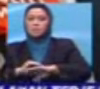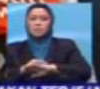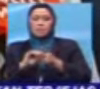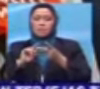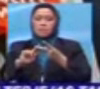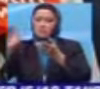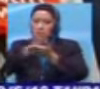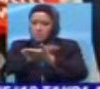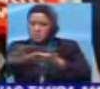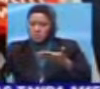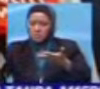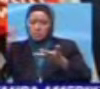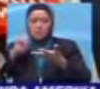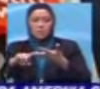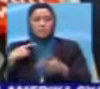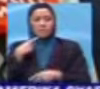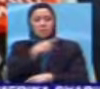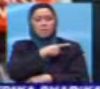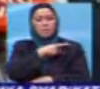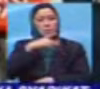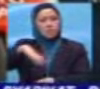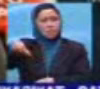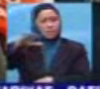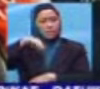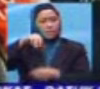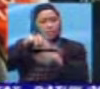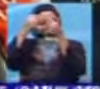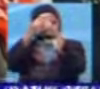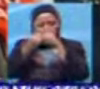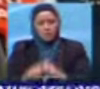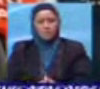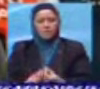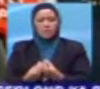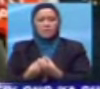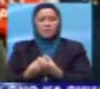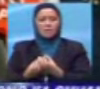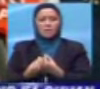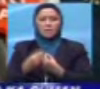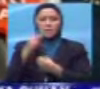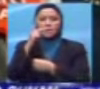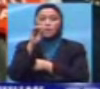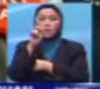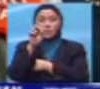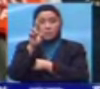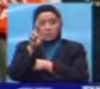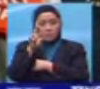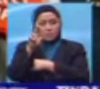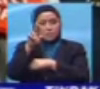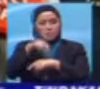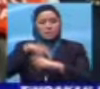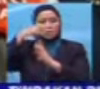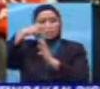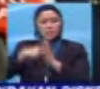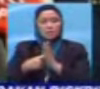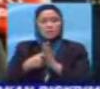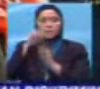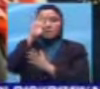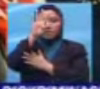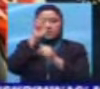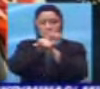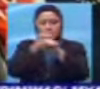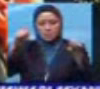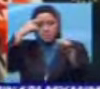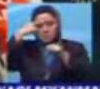jangkakan daripada anggaran kontraktor by April kita siapkan untuk Yang Amat Berhormat Perdana Menteri